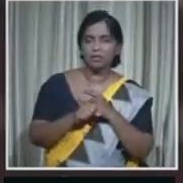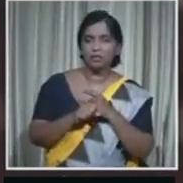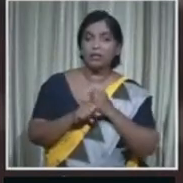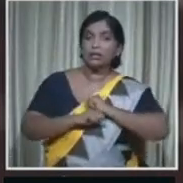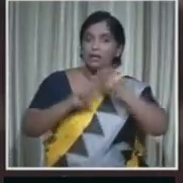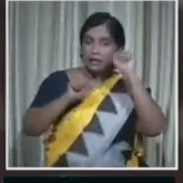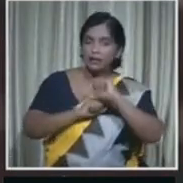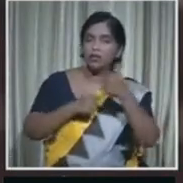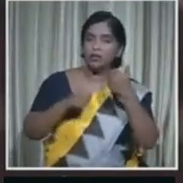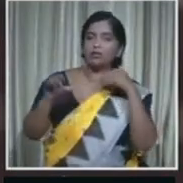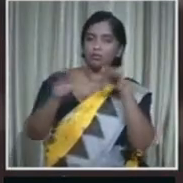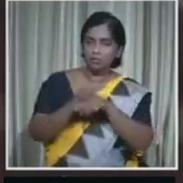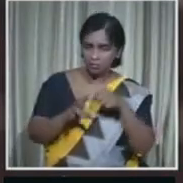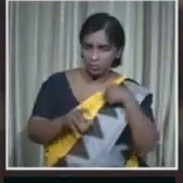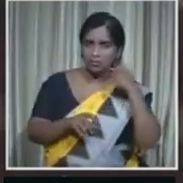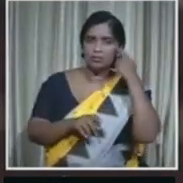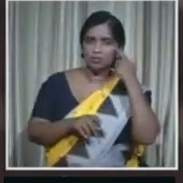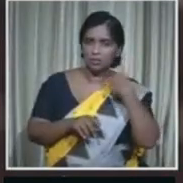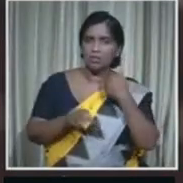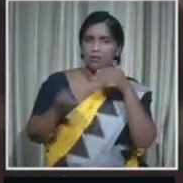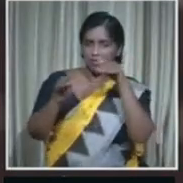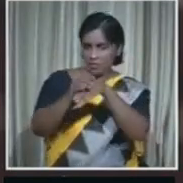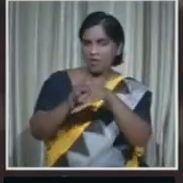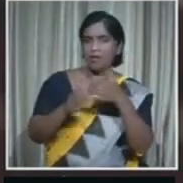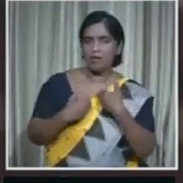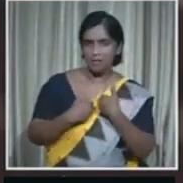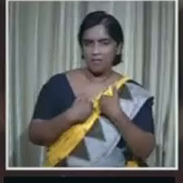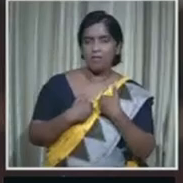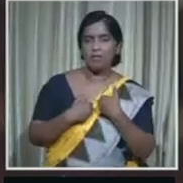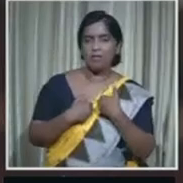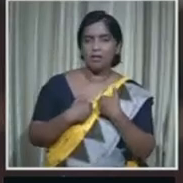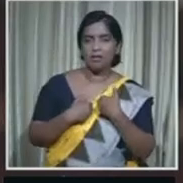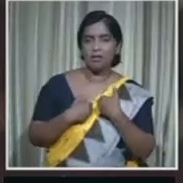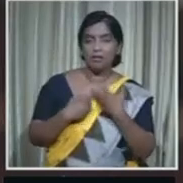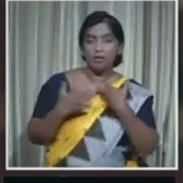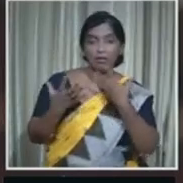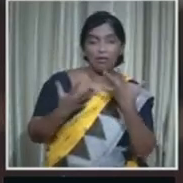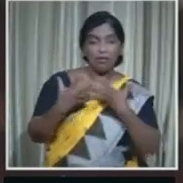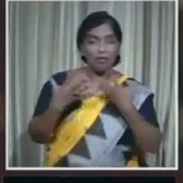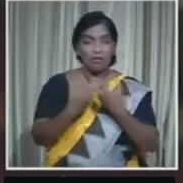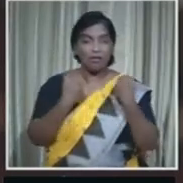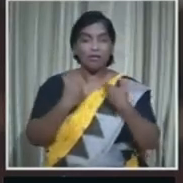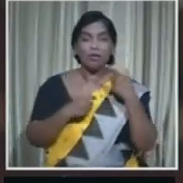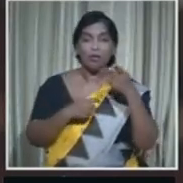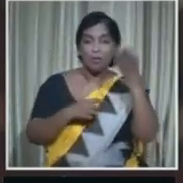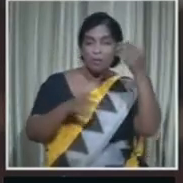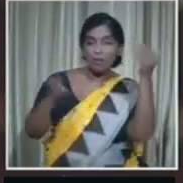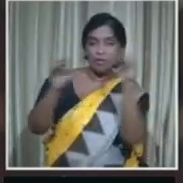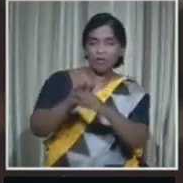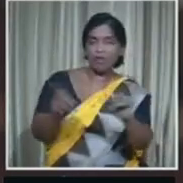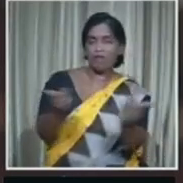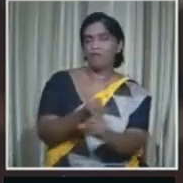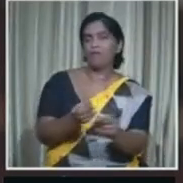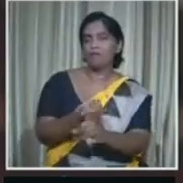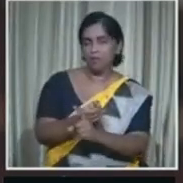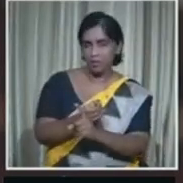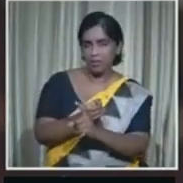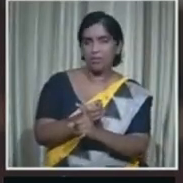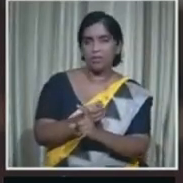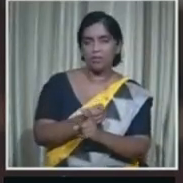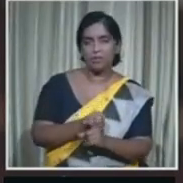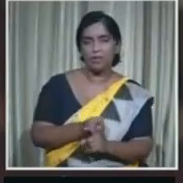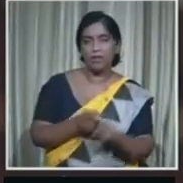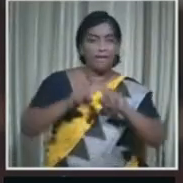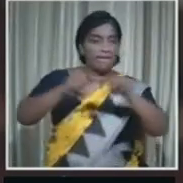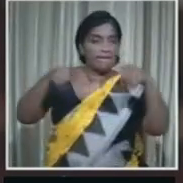ගියා. අපි දන්නවා අපිත් ඔය හිටෝ පක්ෂවල. ඊට පස්සේ කවුද මේක දැහැගත්තේ? දැහැගත්තේ තමුන්නාන්සලා. වෙන